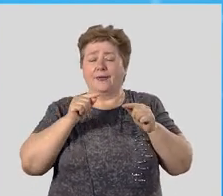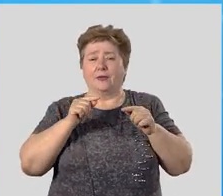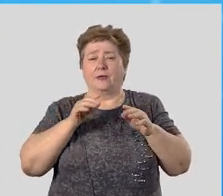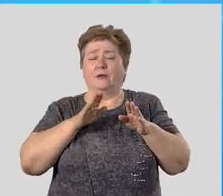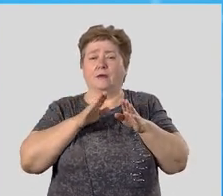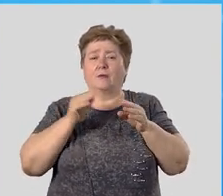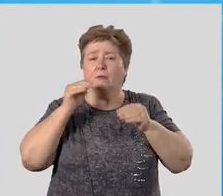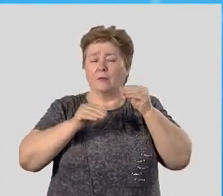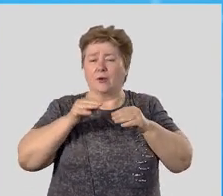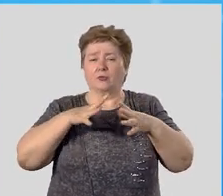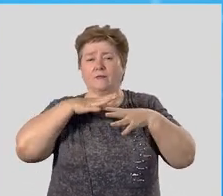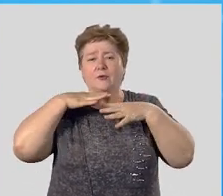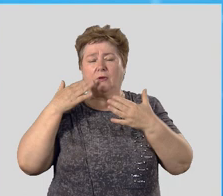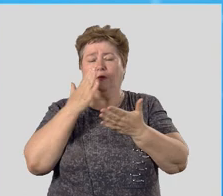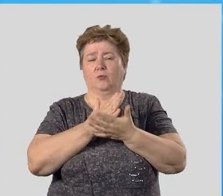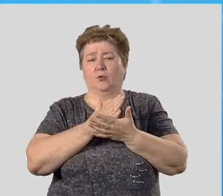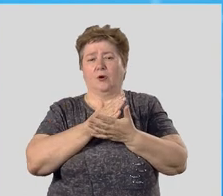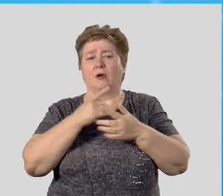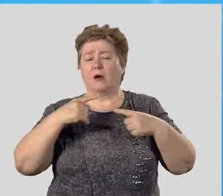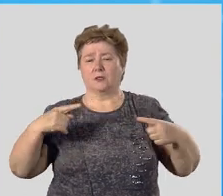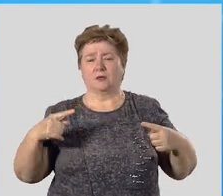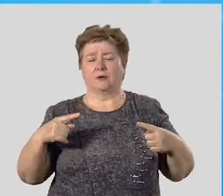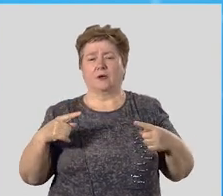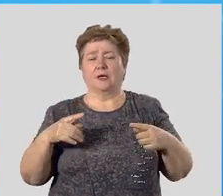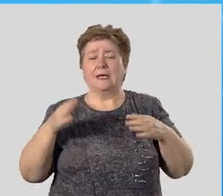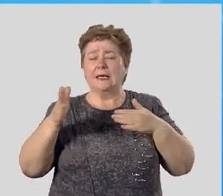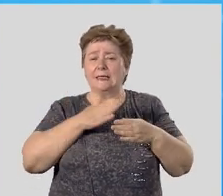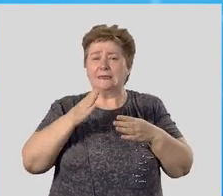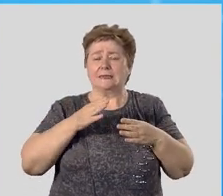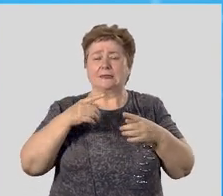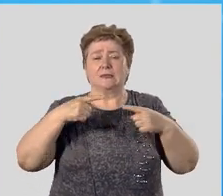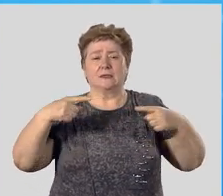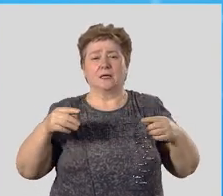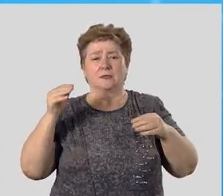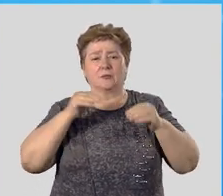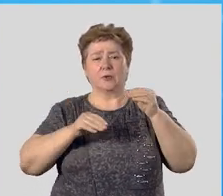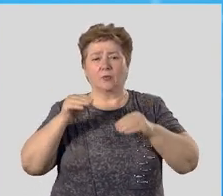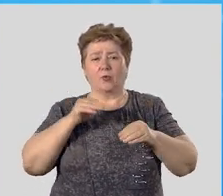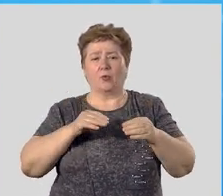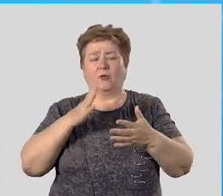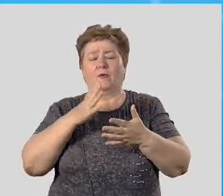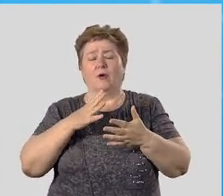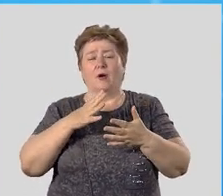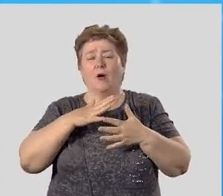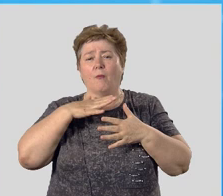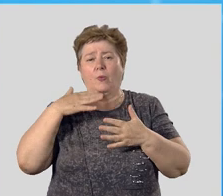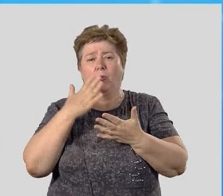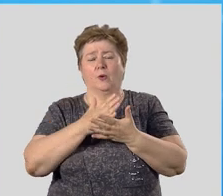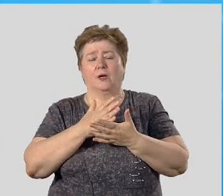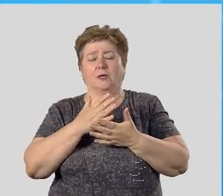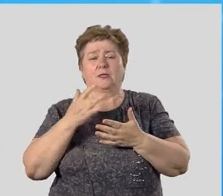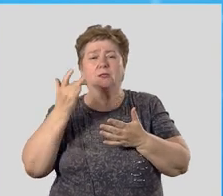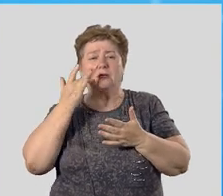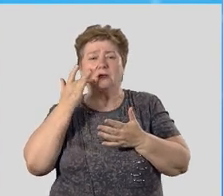оснащены необходимым оборудованием. Среди разнообразных приборов немало таких,